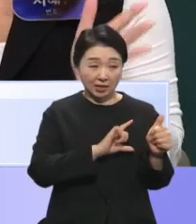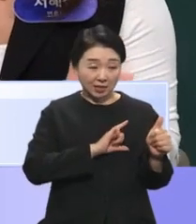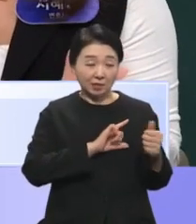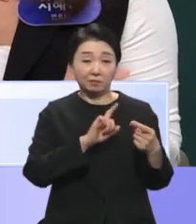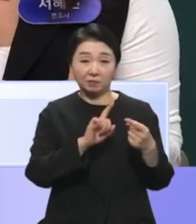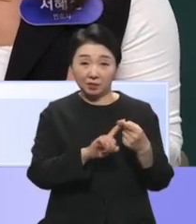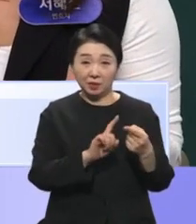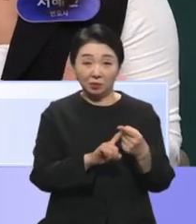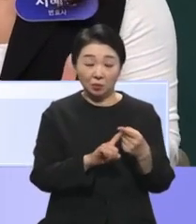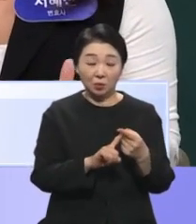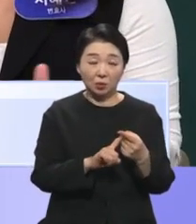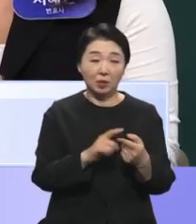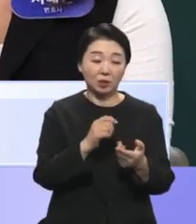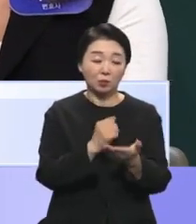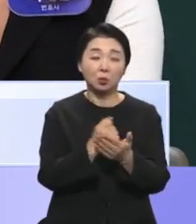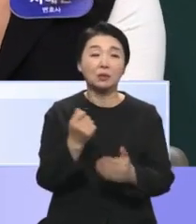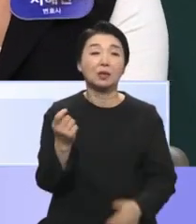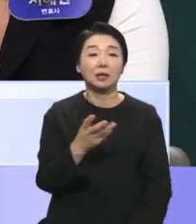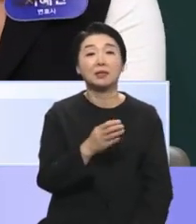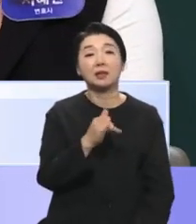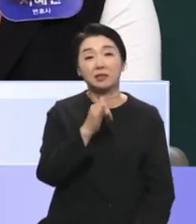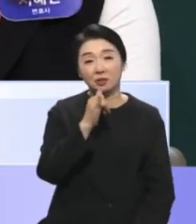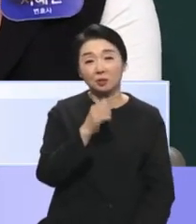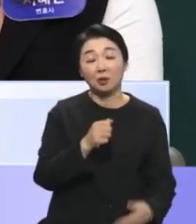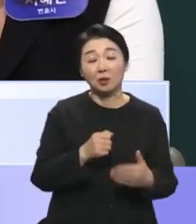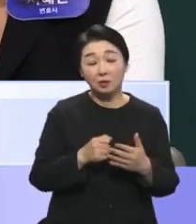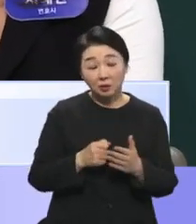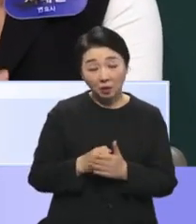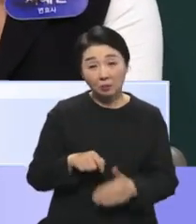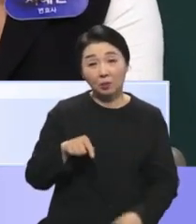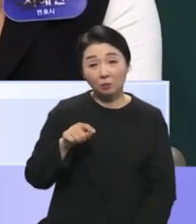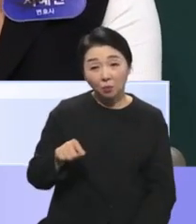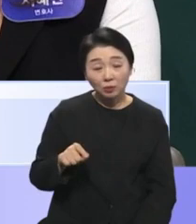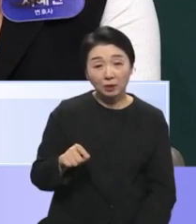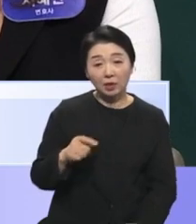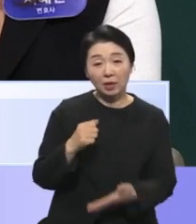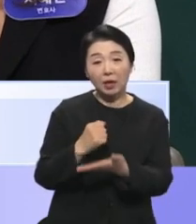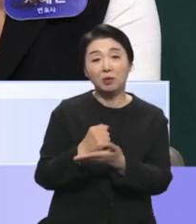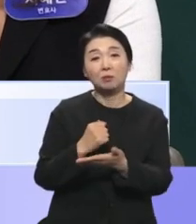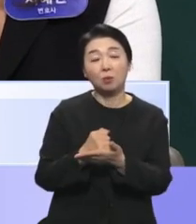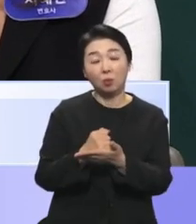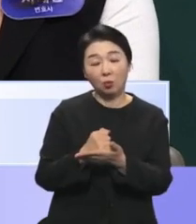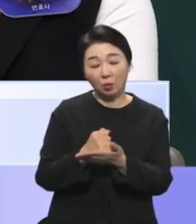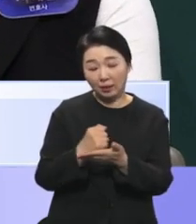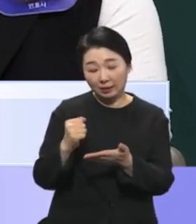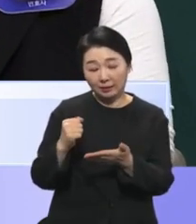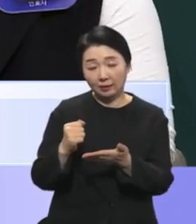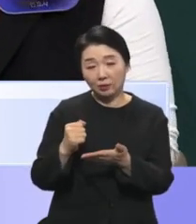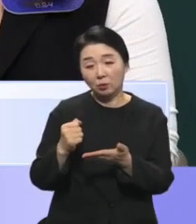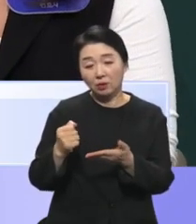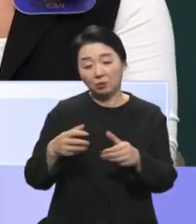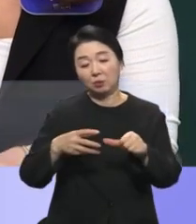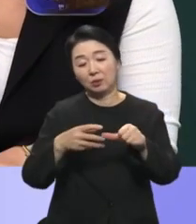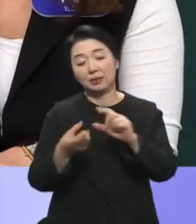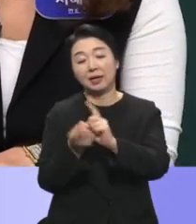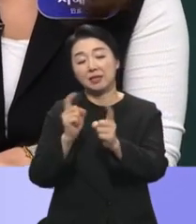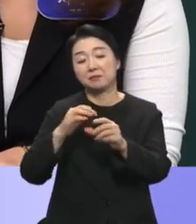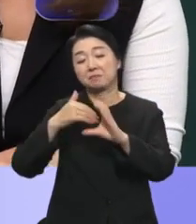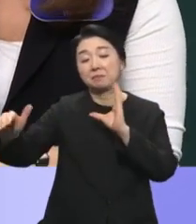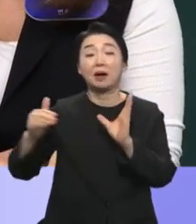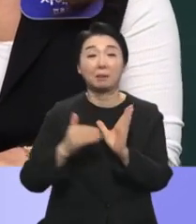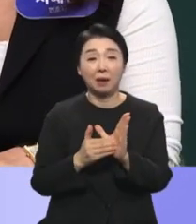그 계좌에서 계좌에서 자신의 대포통장 명의로 예약 송금을 합니다 이런 방식으로 어 거의 뭐